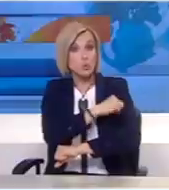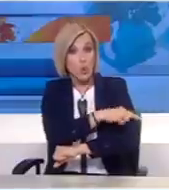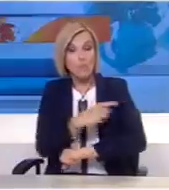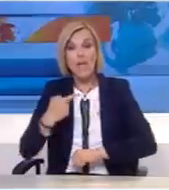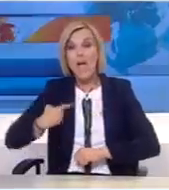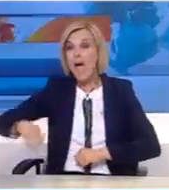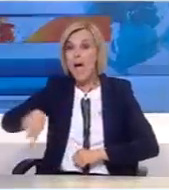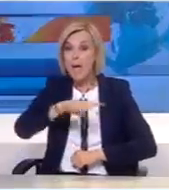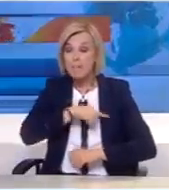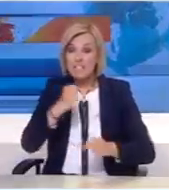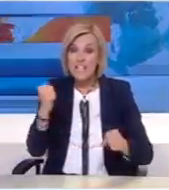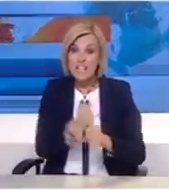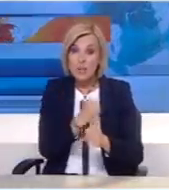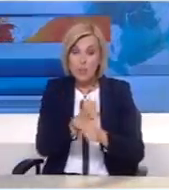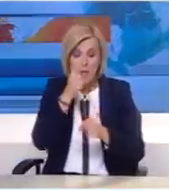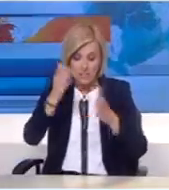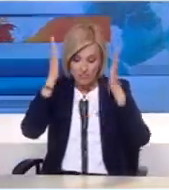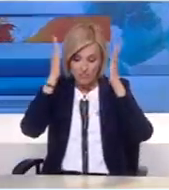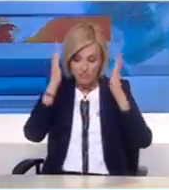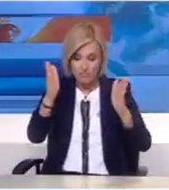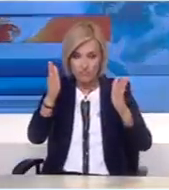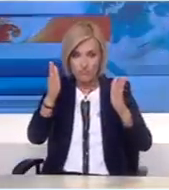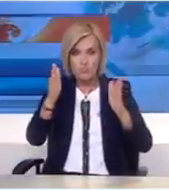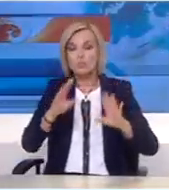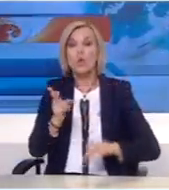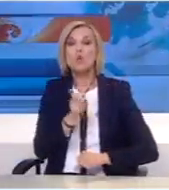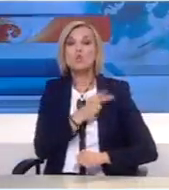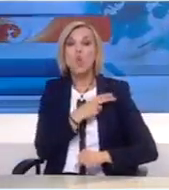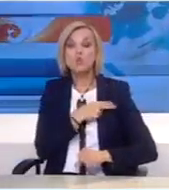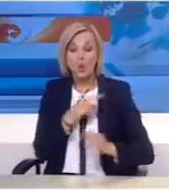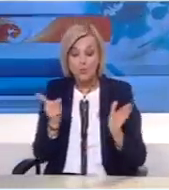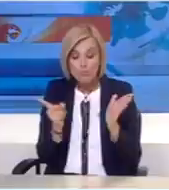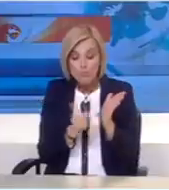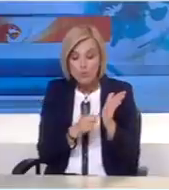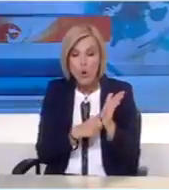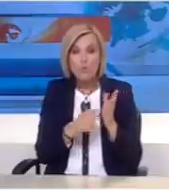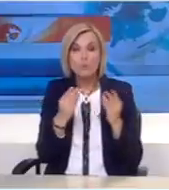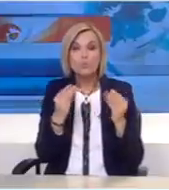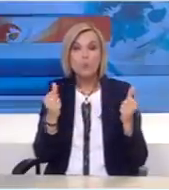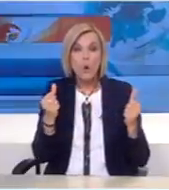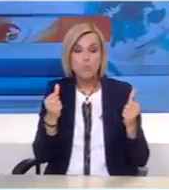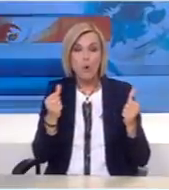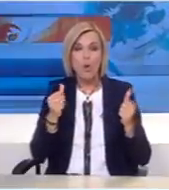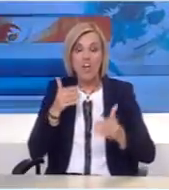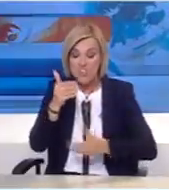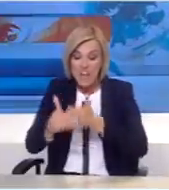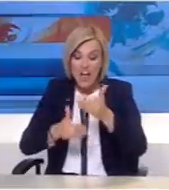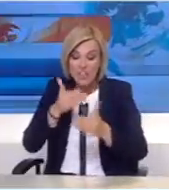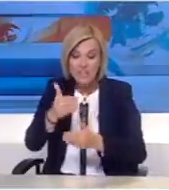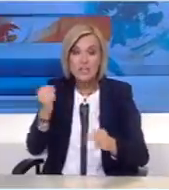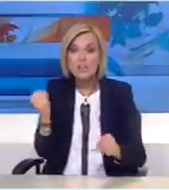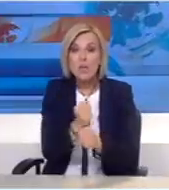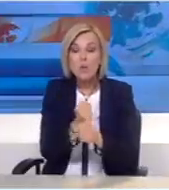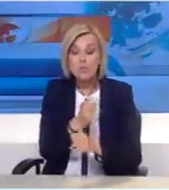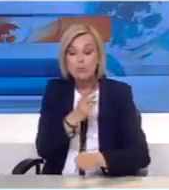είναι συντεταγμένα να δημιουργεί εκείνα τα δεδομένα έτσι ώστε να αποφύγουμε την οποιαδήποτε εξάπλωση της διασποράς μέσα στην κοινότητα και μέσα στην